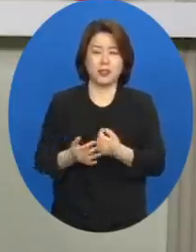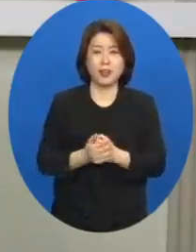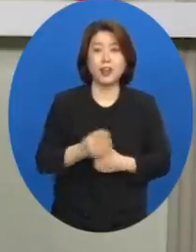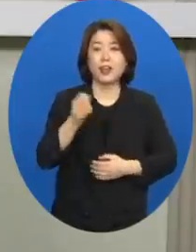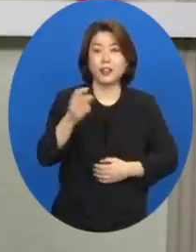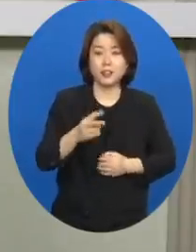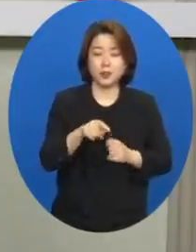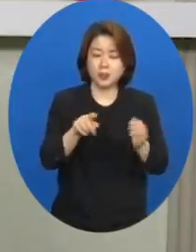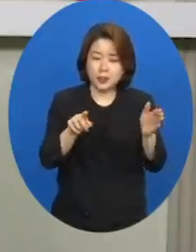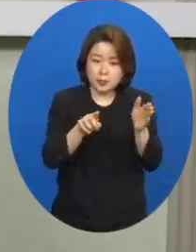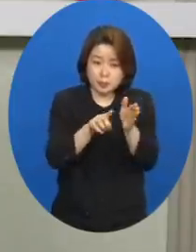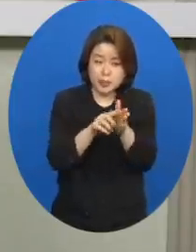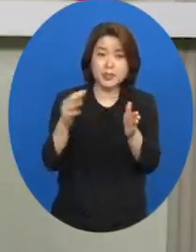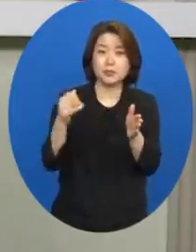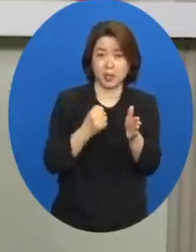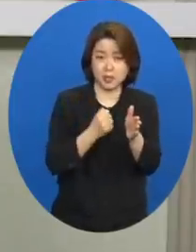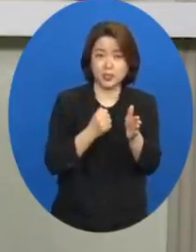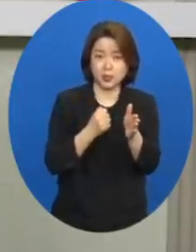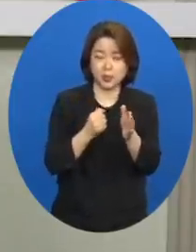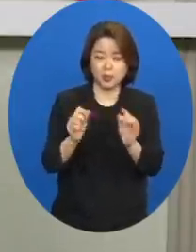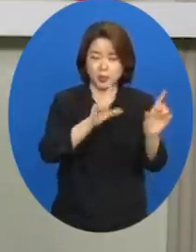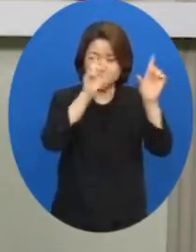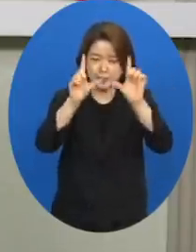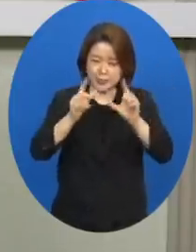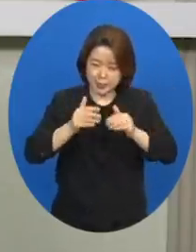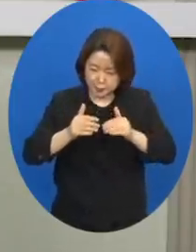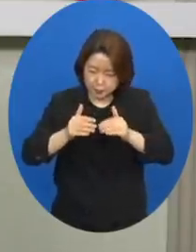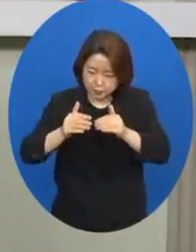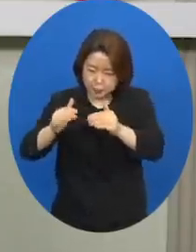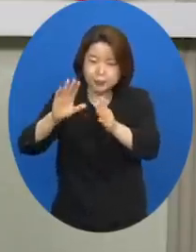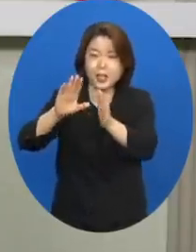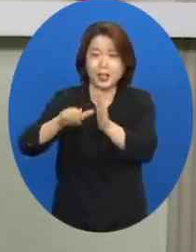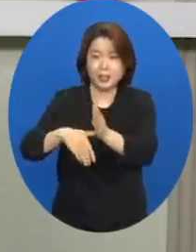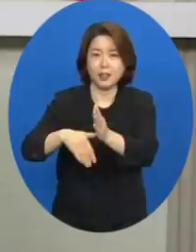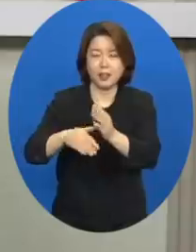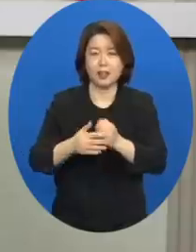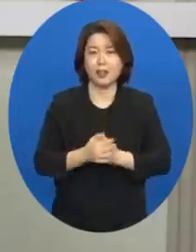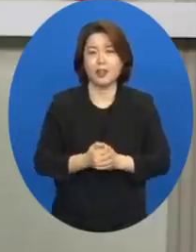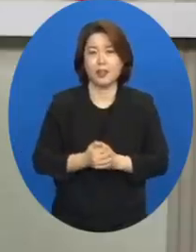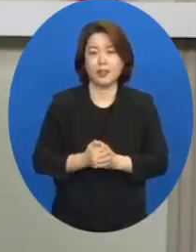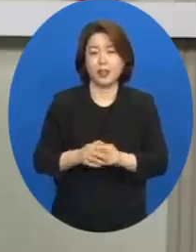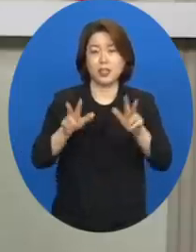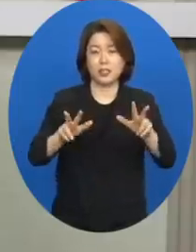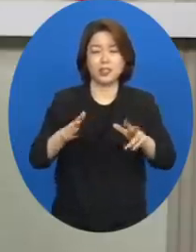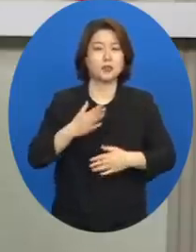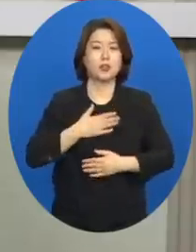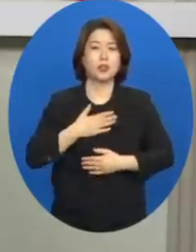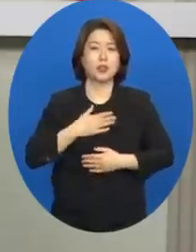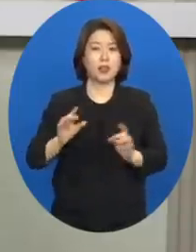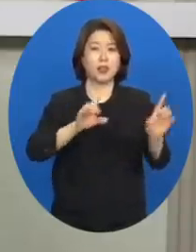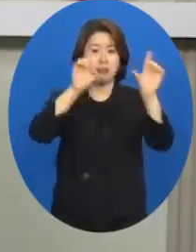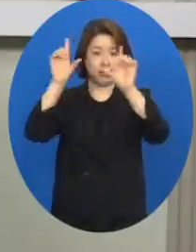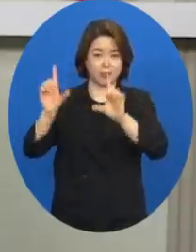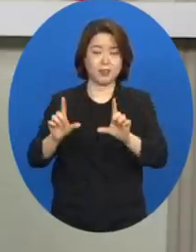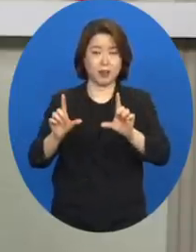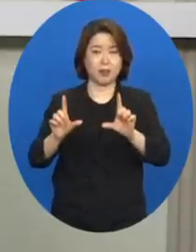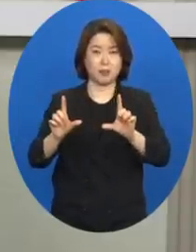그리고 그 믿음으로 살아 가려고 했을 때 지금의 저의 삶이